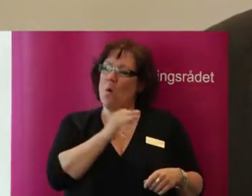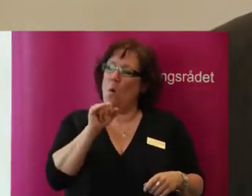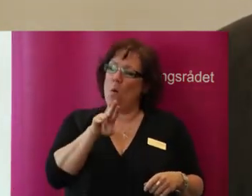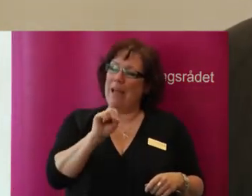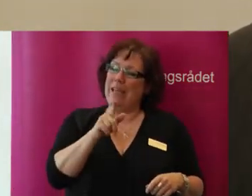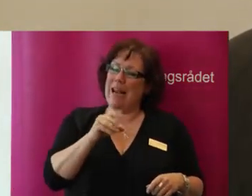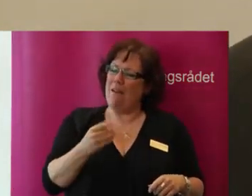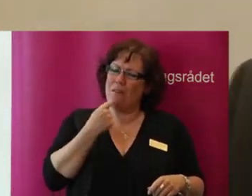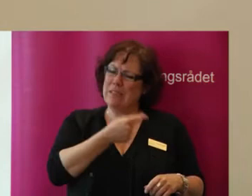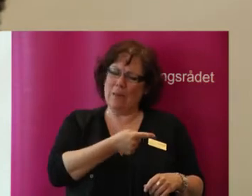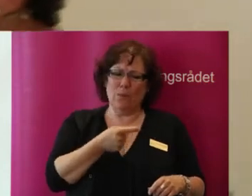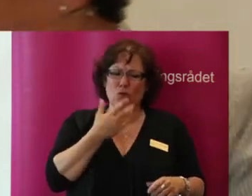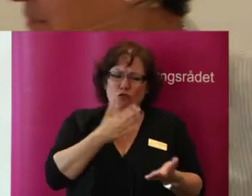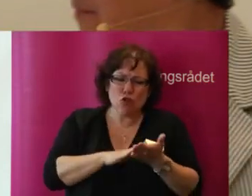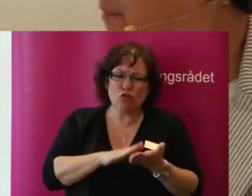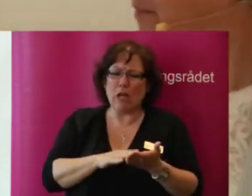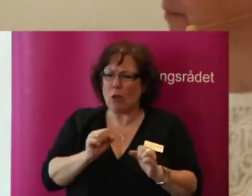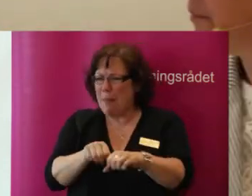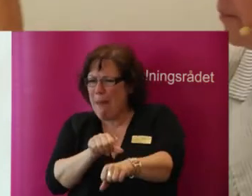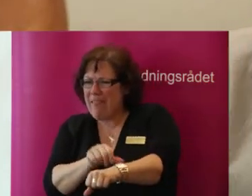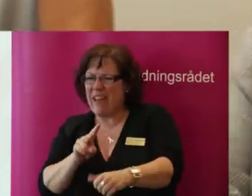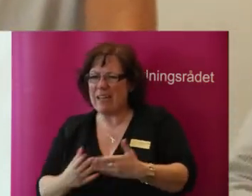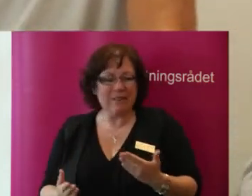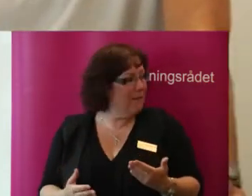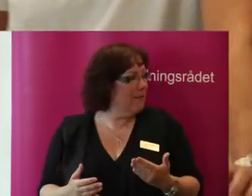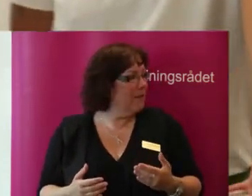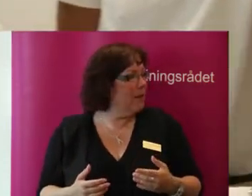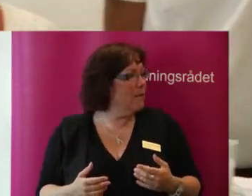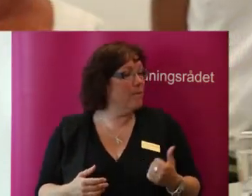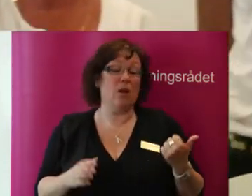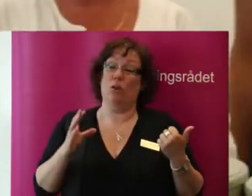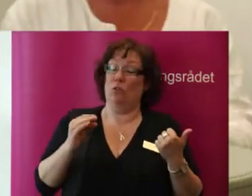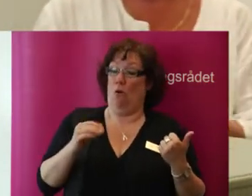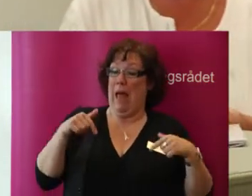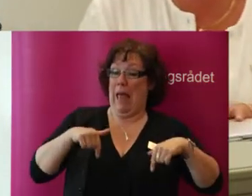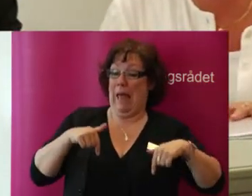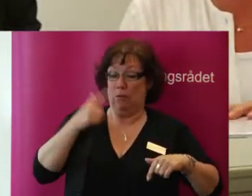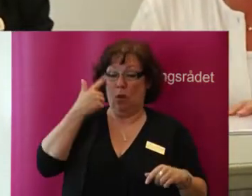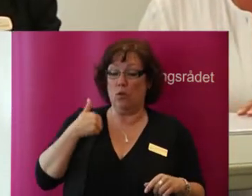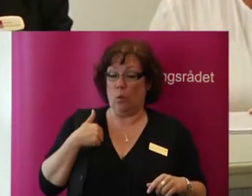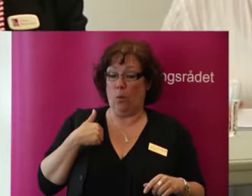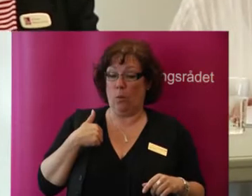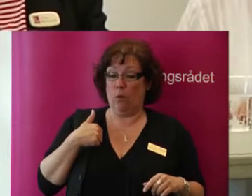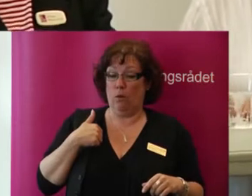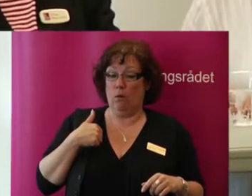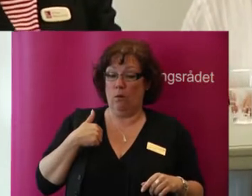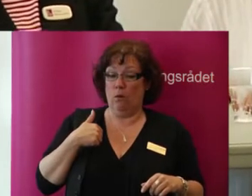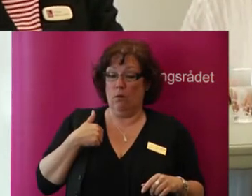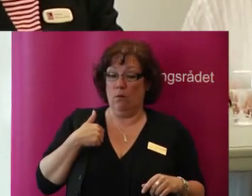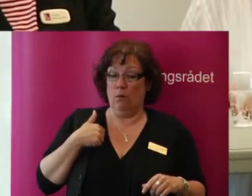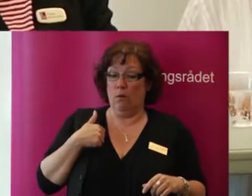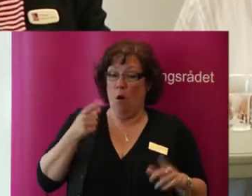här med nytta och mäta och så? I det här fallet tror jag ju att för folkhögskollärarna att